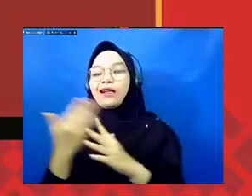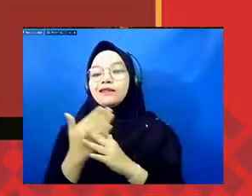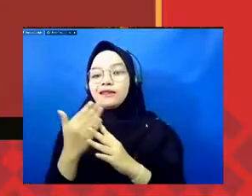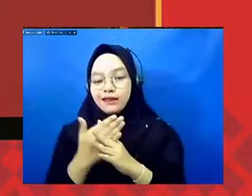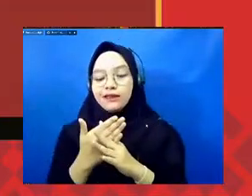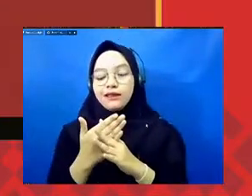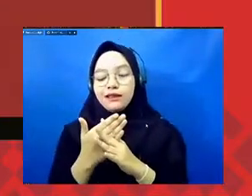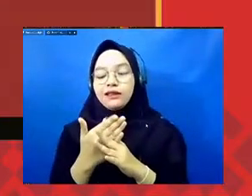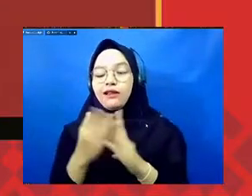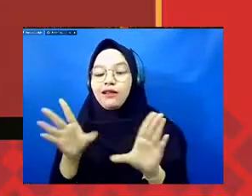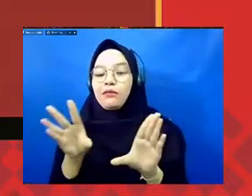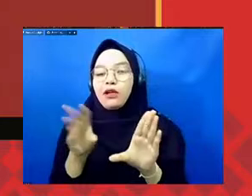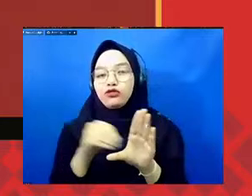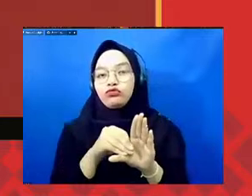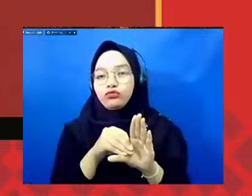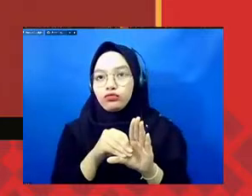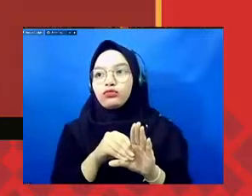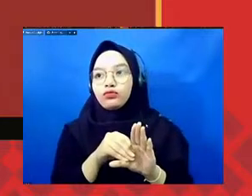juga